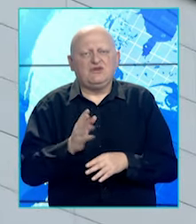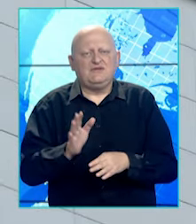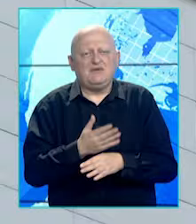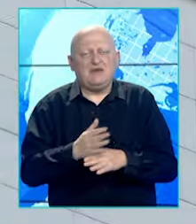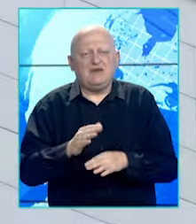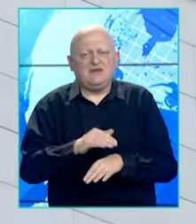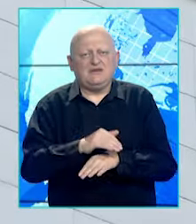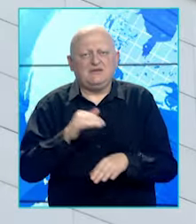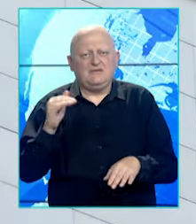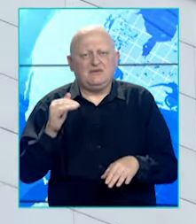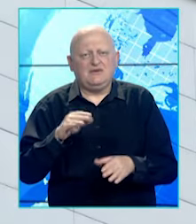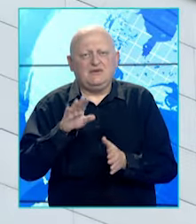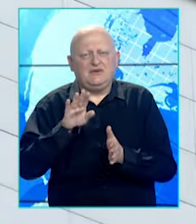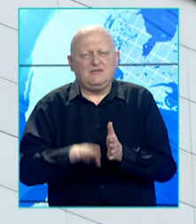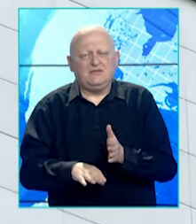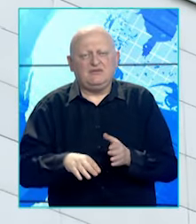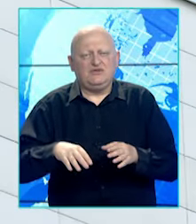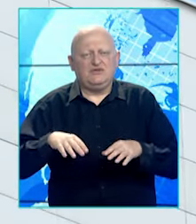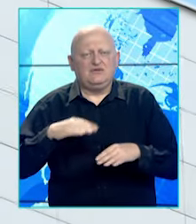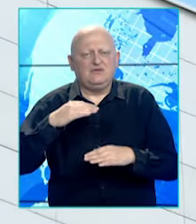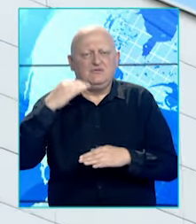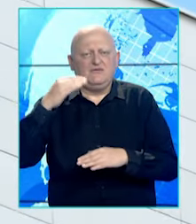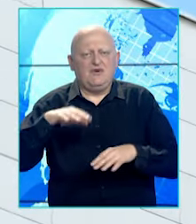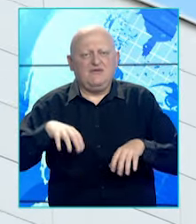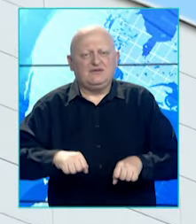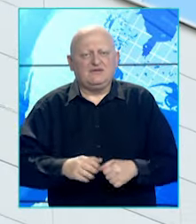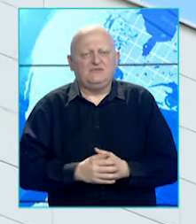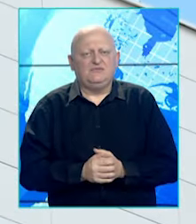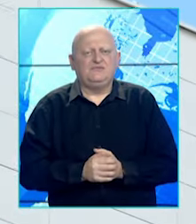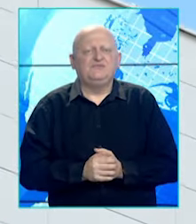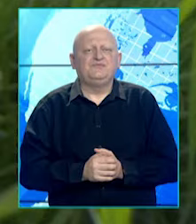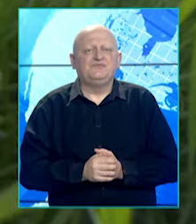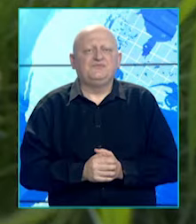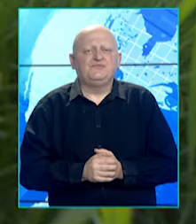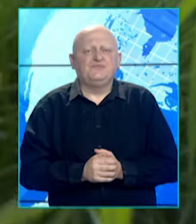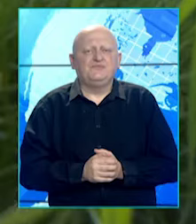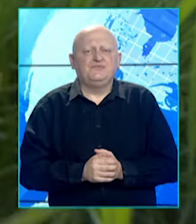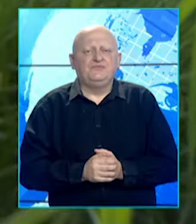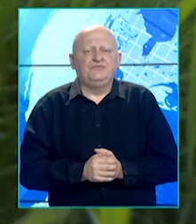u državnim, entitetskim i parlamentima nižih nivoa vlasti.